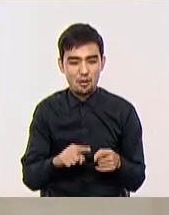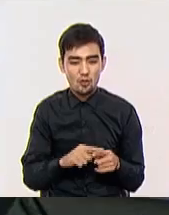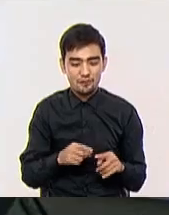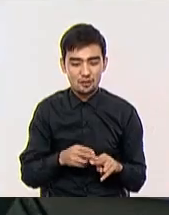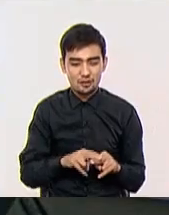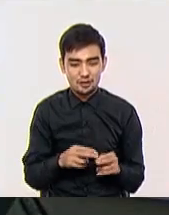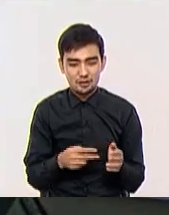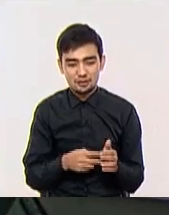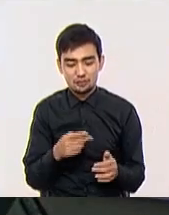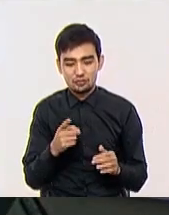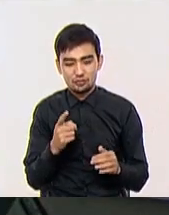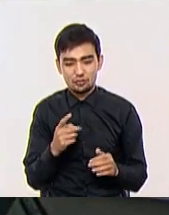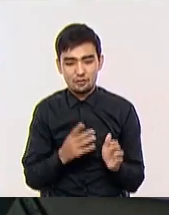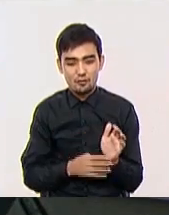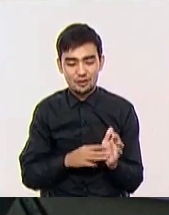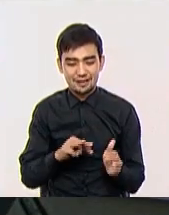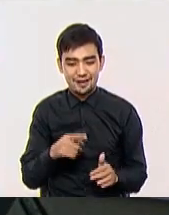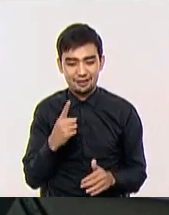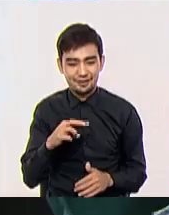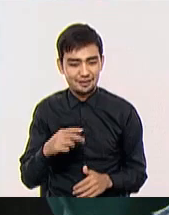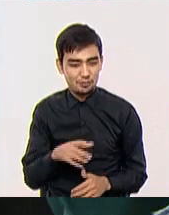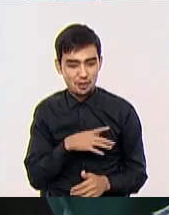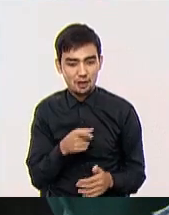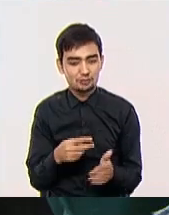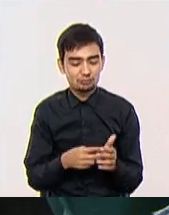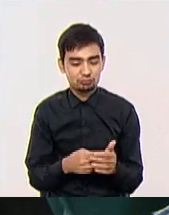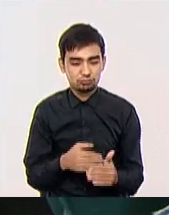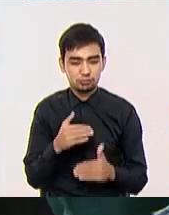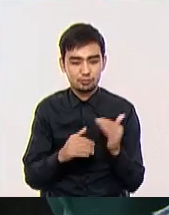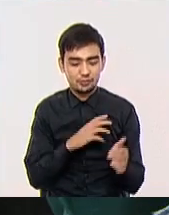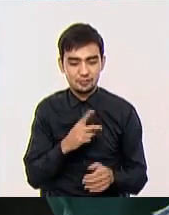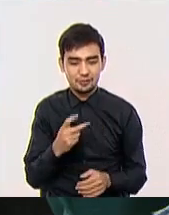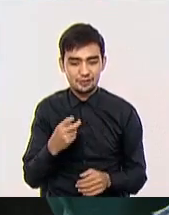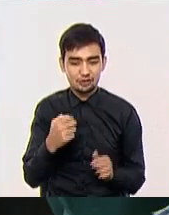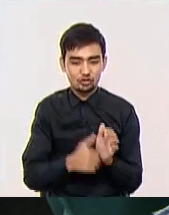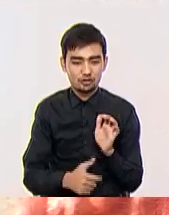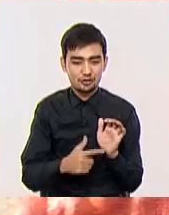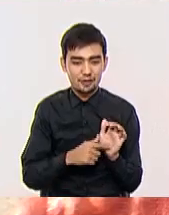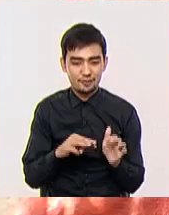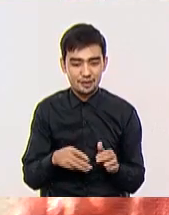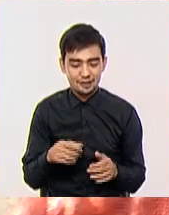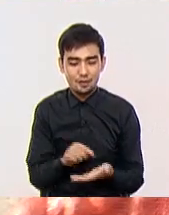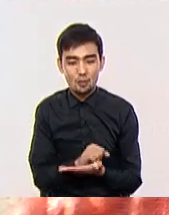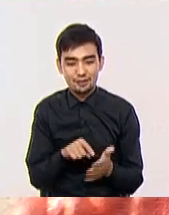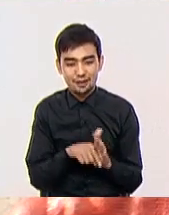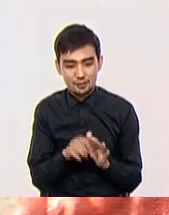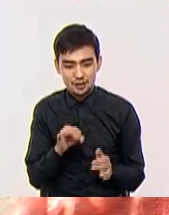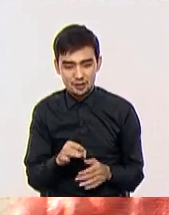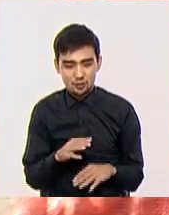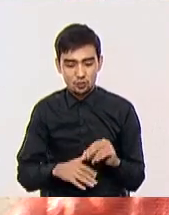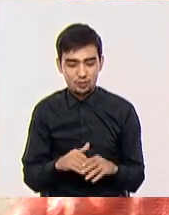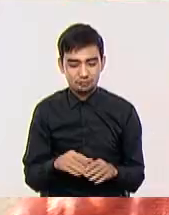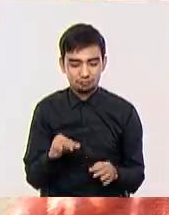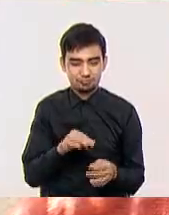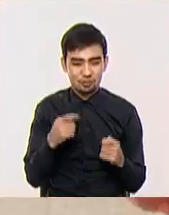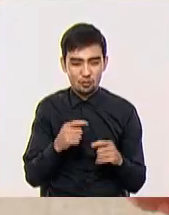она по 190 тенге за кило, хотя предельная ее стоимость в документе 267 тенге. Скорее всего, это развяжет руки